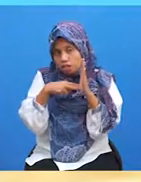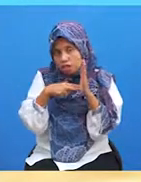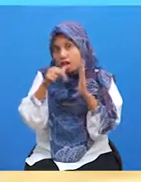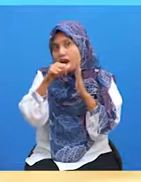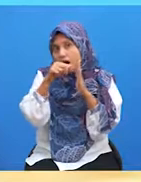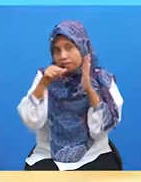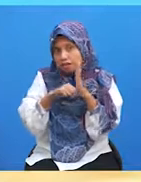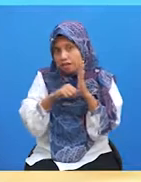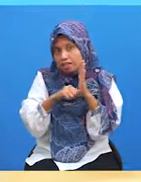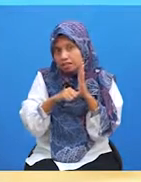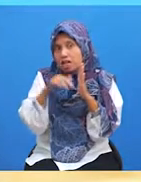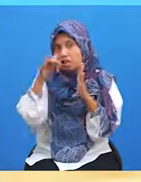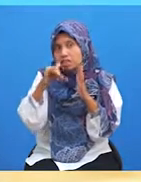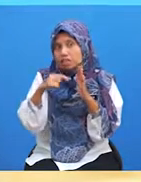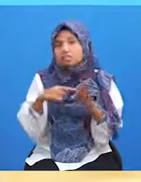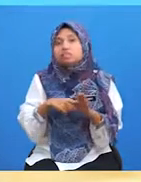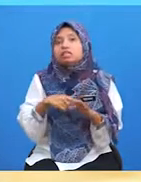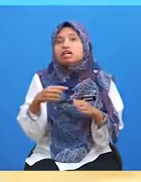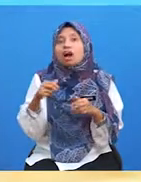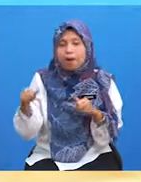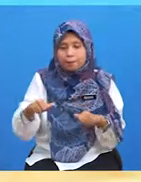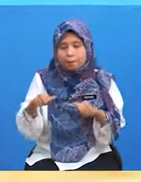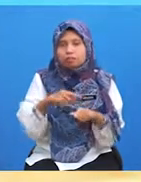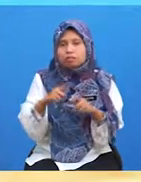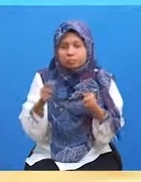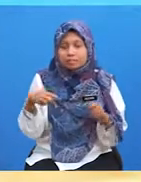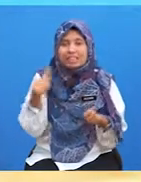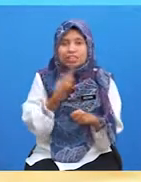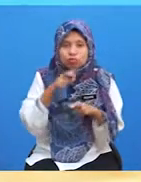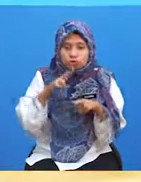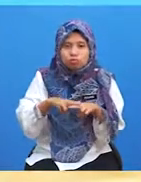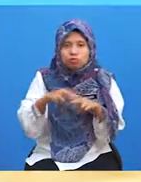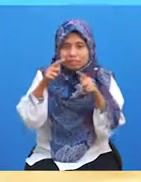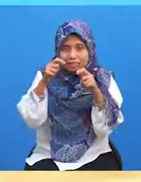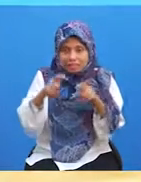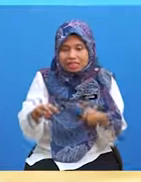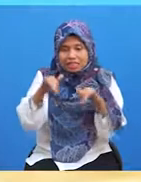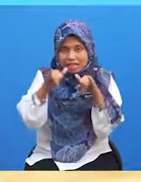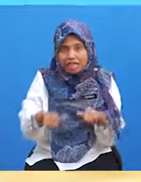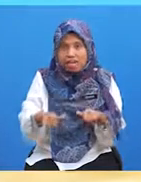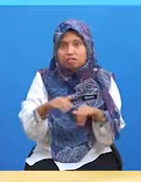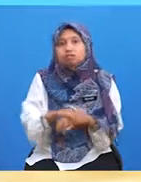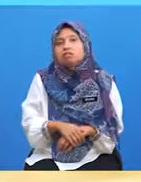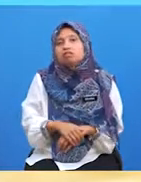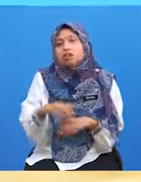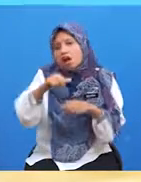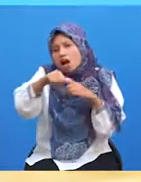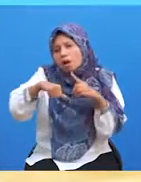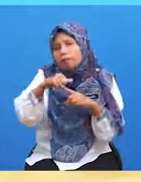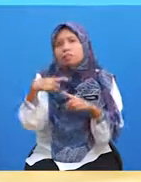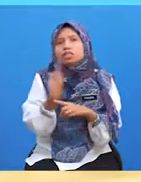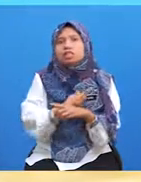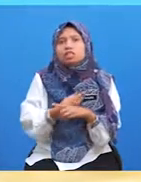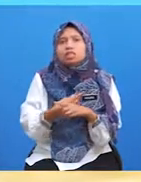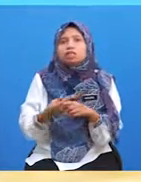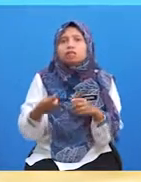yang diamalkan di tempat kita berada. Hal ini bermakna apabila kita berkunjung